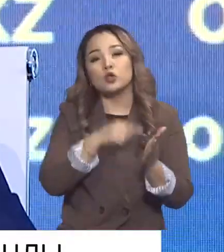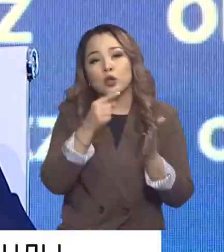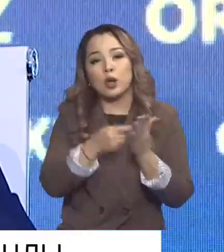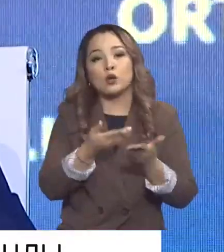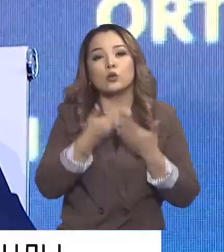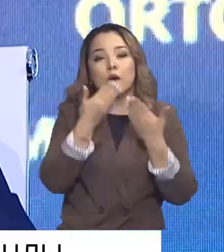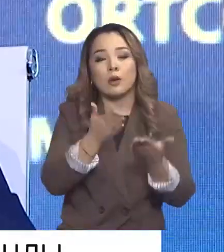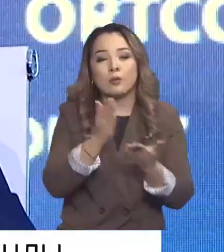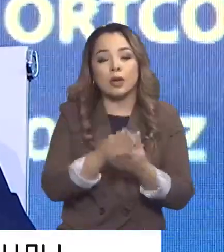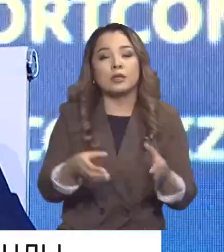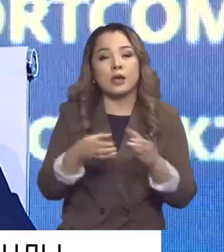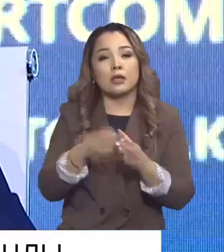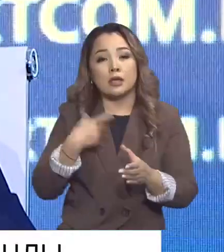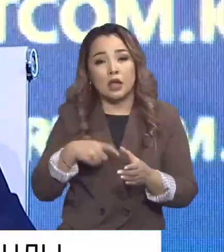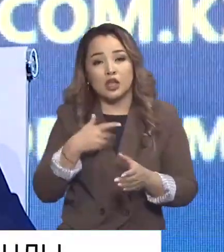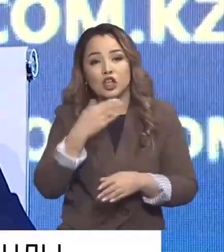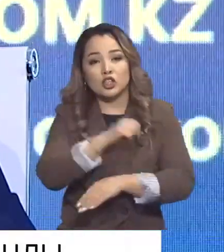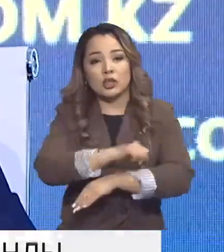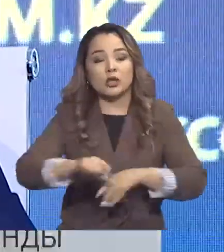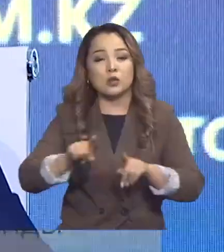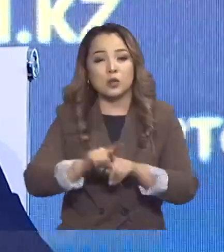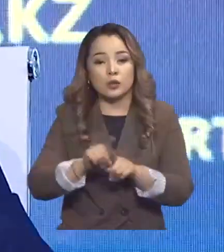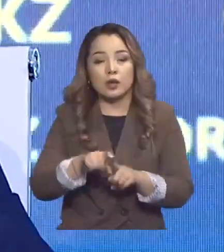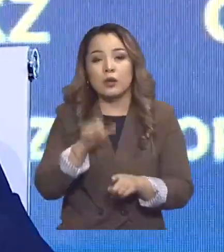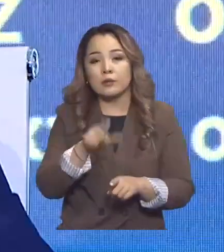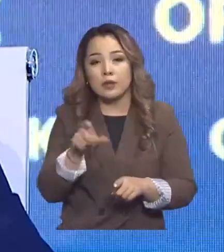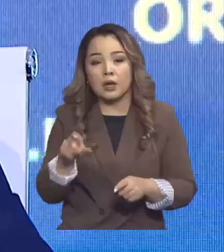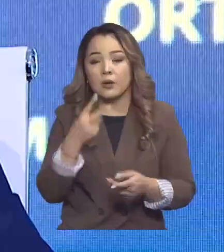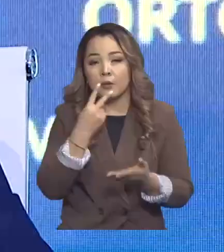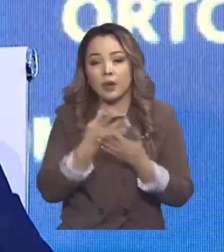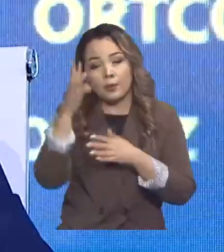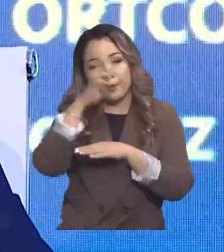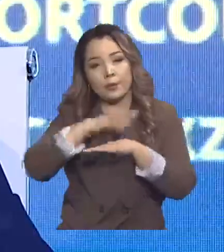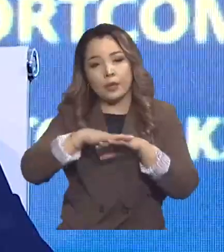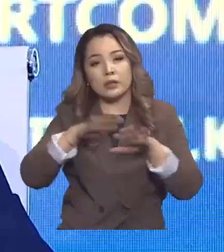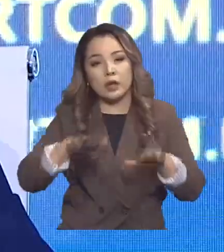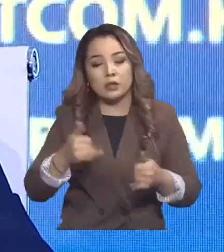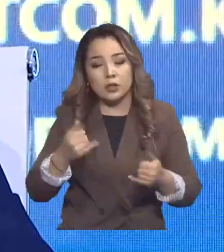Омбудсменіміз де бар. Шетелдік инвесторларды ұстап отыруға мемлекет тарапынан қолдау бар.